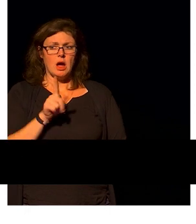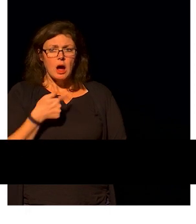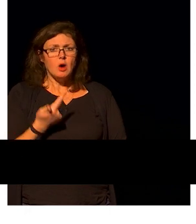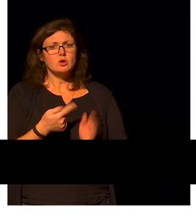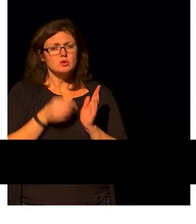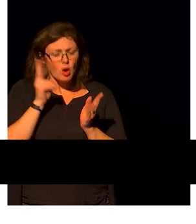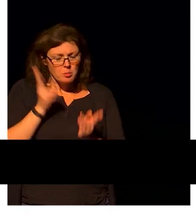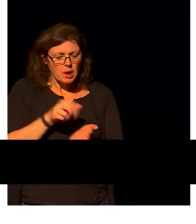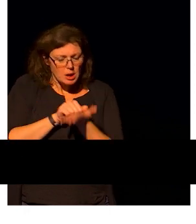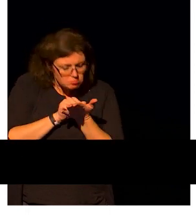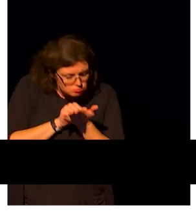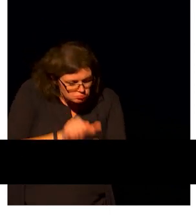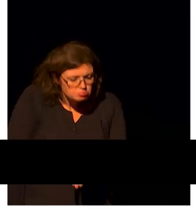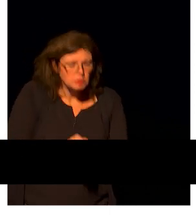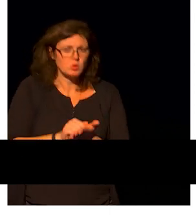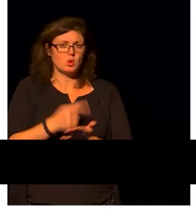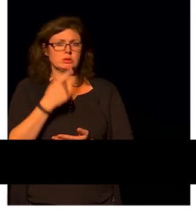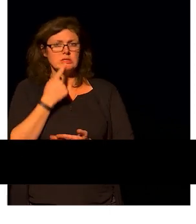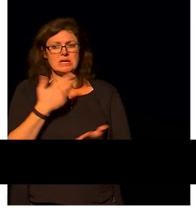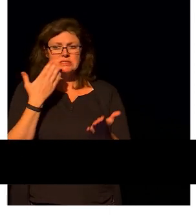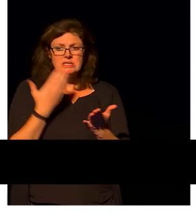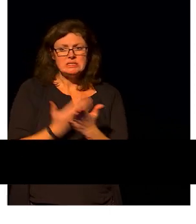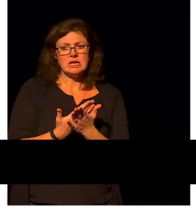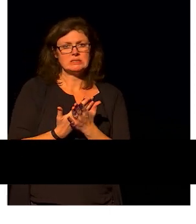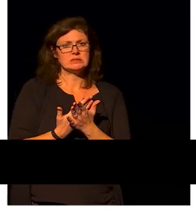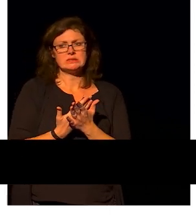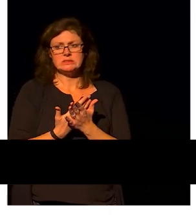Das ist ein Element, das steht sozusagen